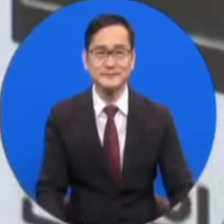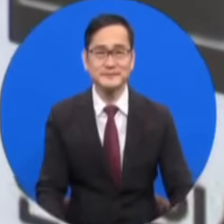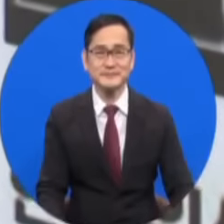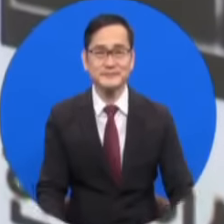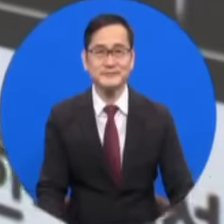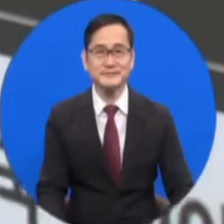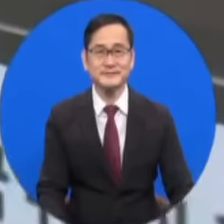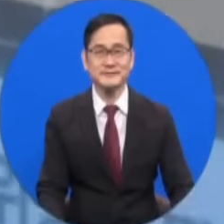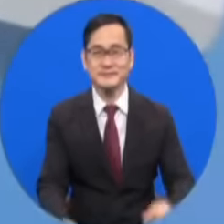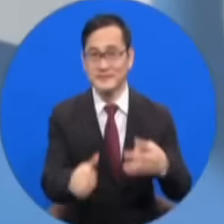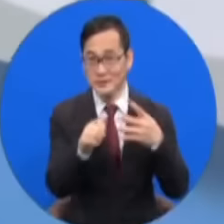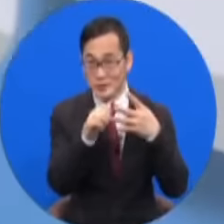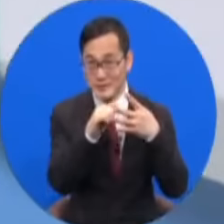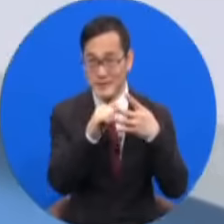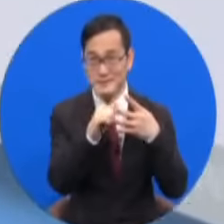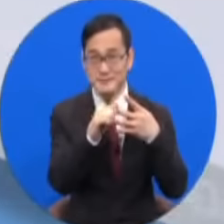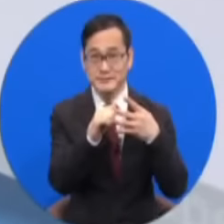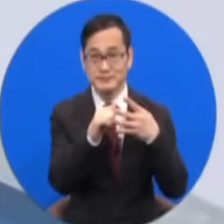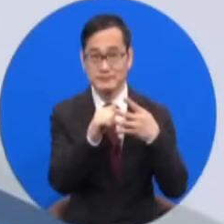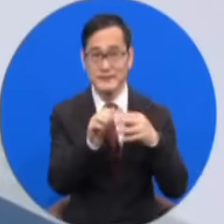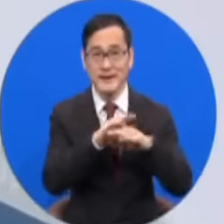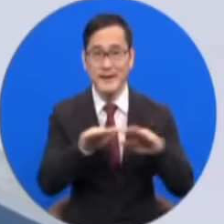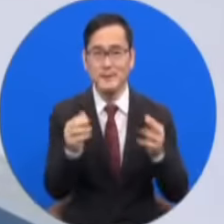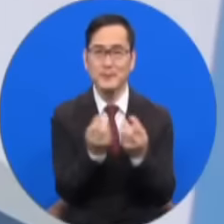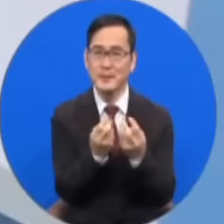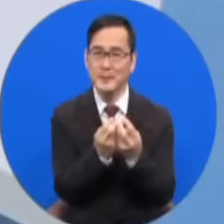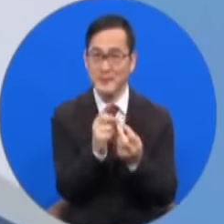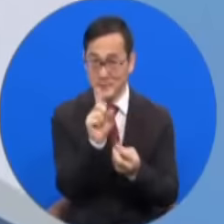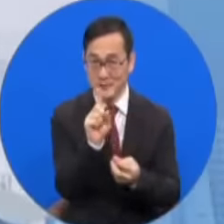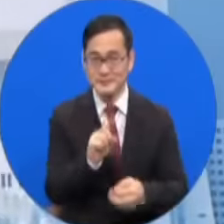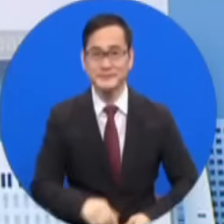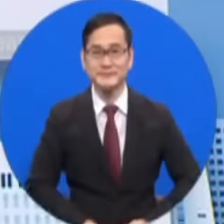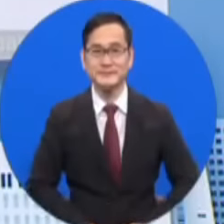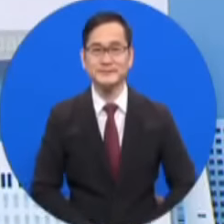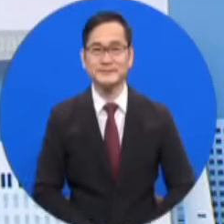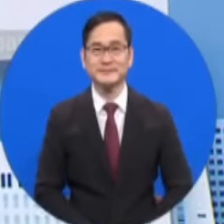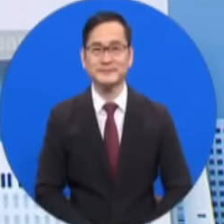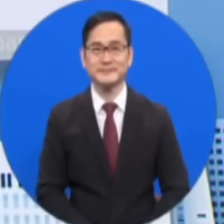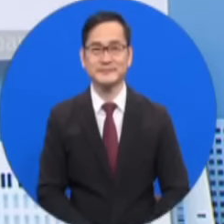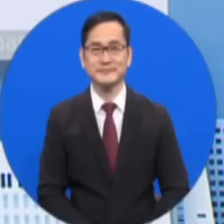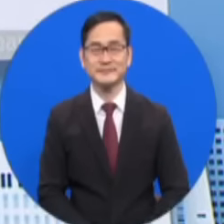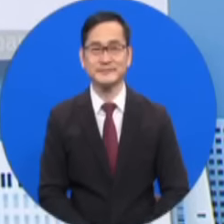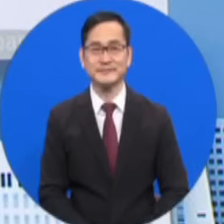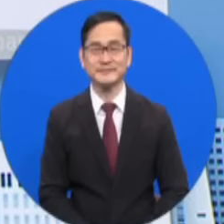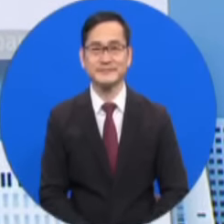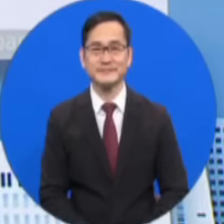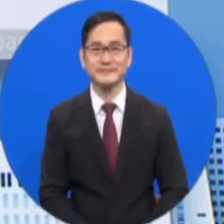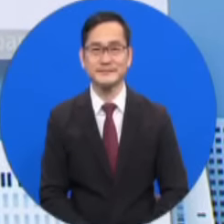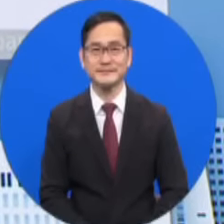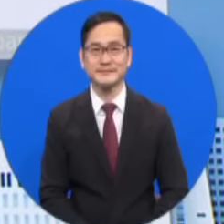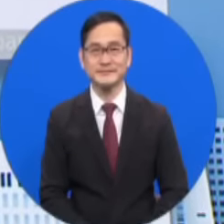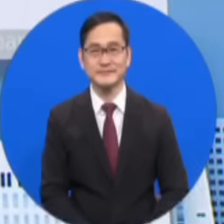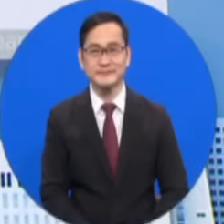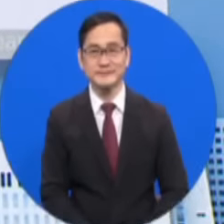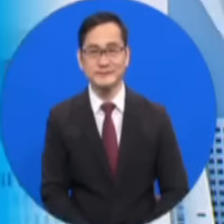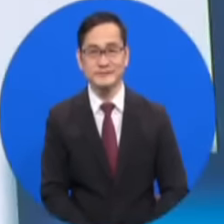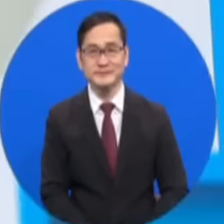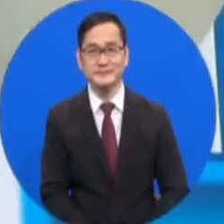다음 키워드입니다 두 번째 키드는 이겁니다 해법 경양 신문 1면 기사인데 어떤 해법일까 함께